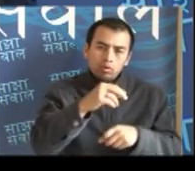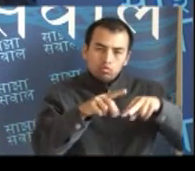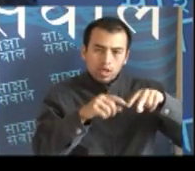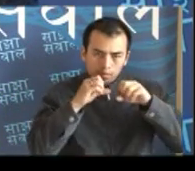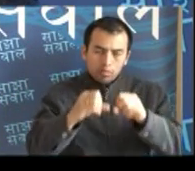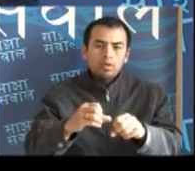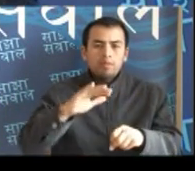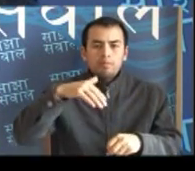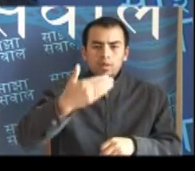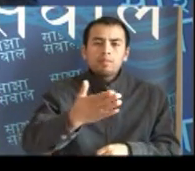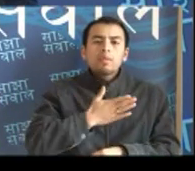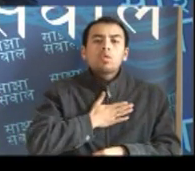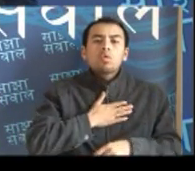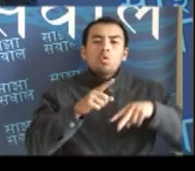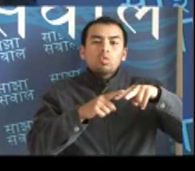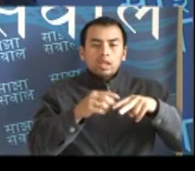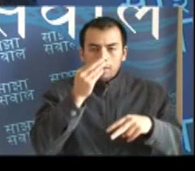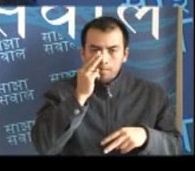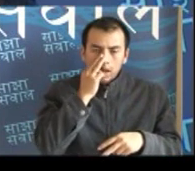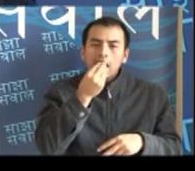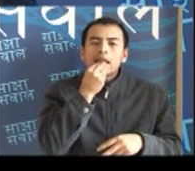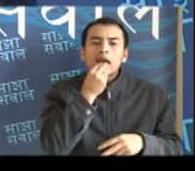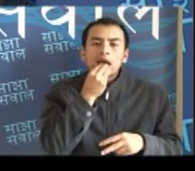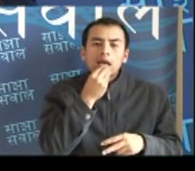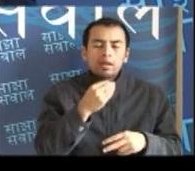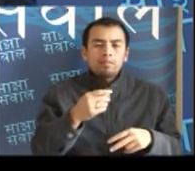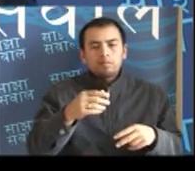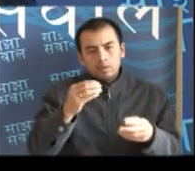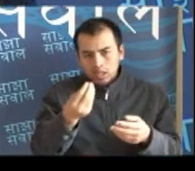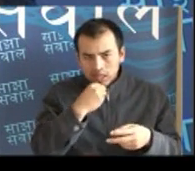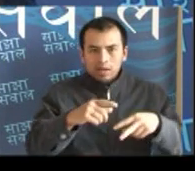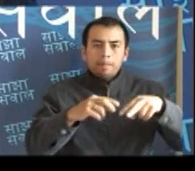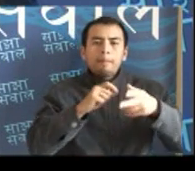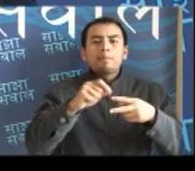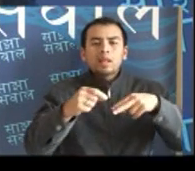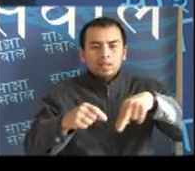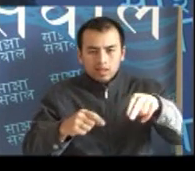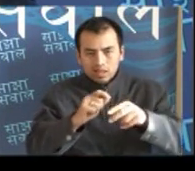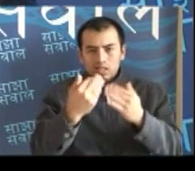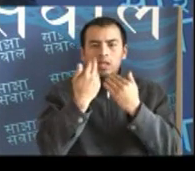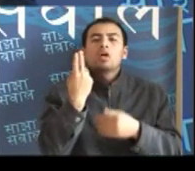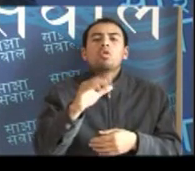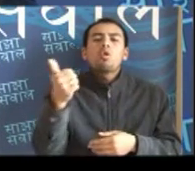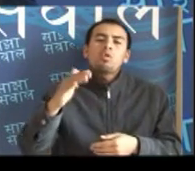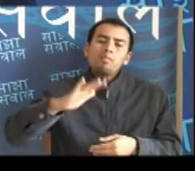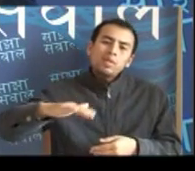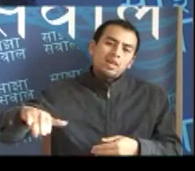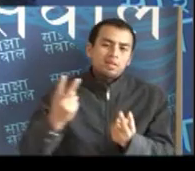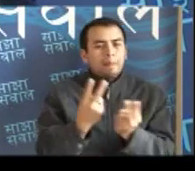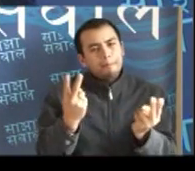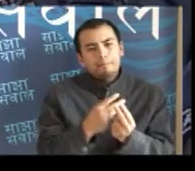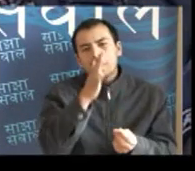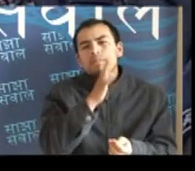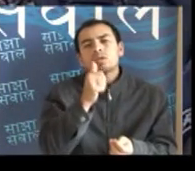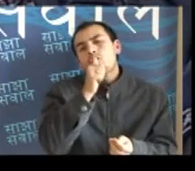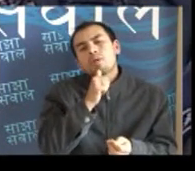थालेपछि, अनि मेरो खुट्टामा खानेकुराहरू पेन राखेर लेख्न सिकाउनु भयो, त्यसरी अरू नर्मल बच्चाहरू जस्तै म 5-6 वर्षको उमेरमै